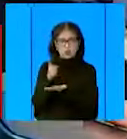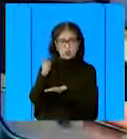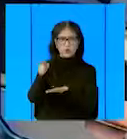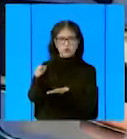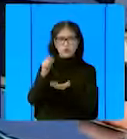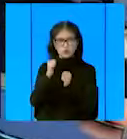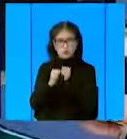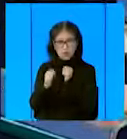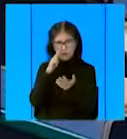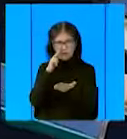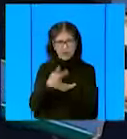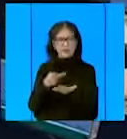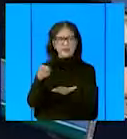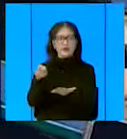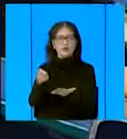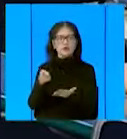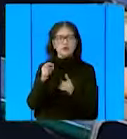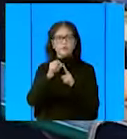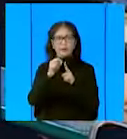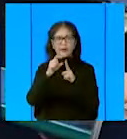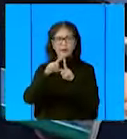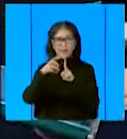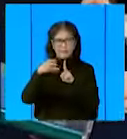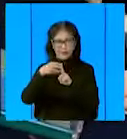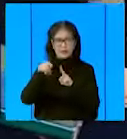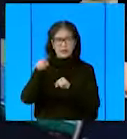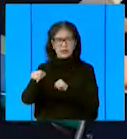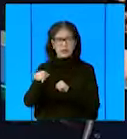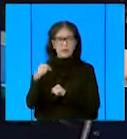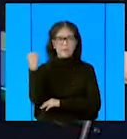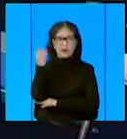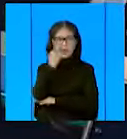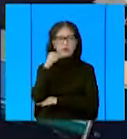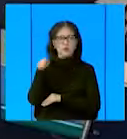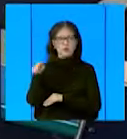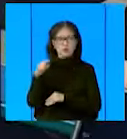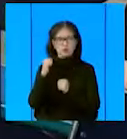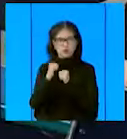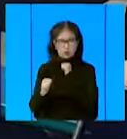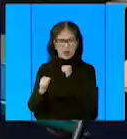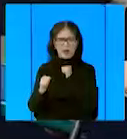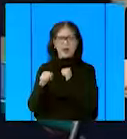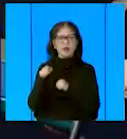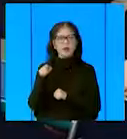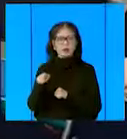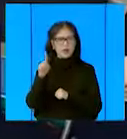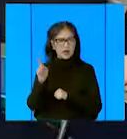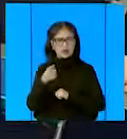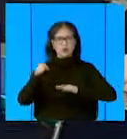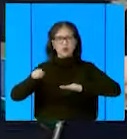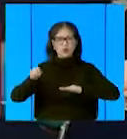sesuai dengan fakta integritas dan juga SOP PPDB, para pelaku kecurangan penyelenggara pendidikan ini harus dihukum